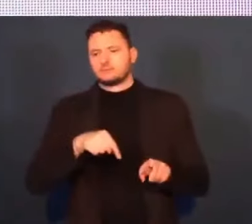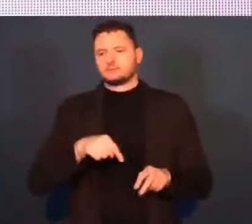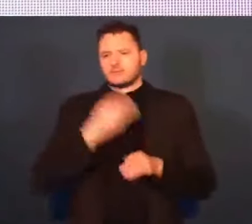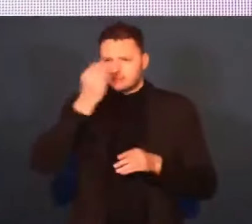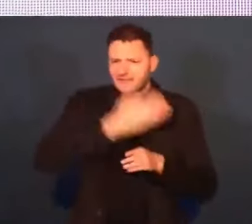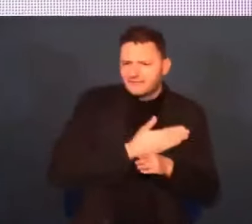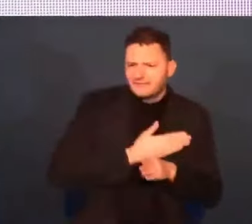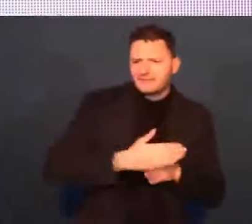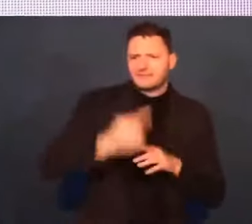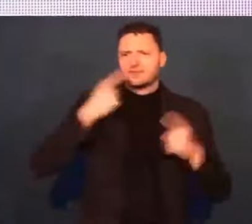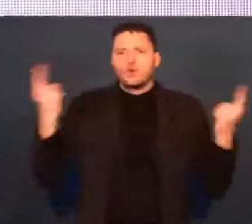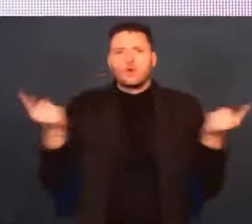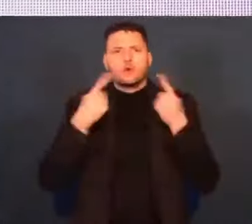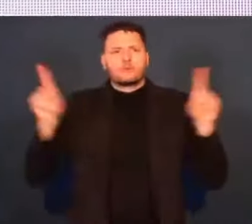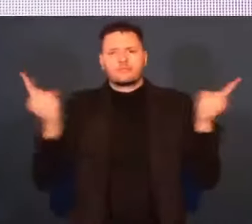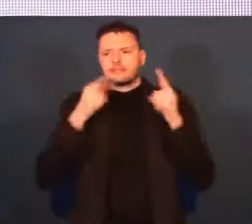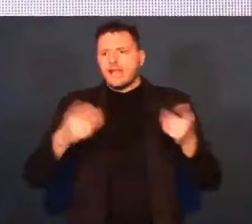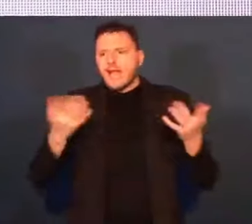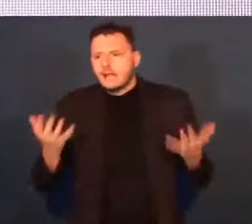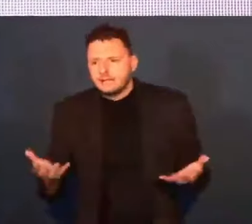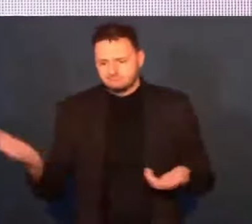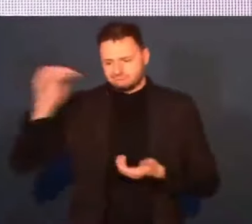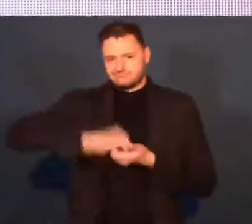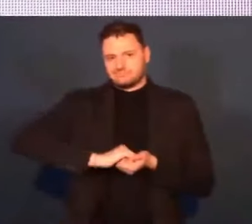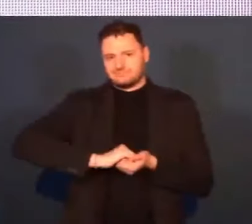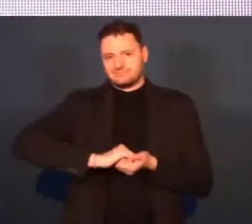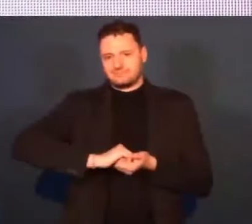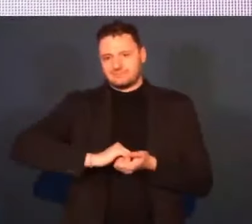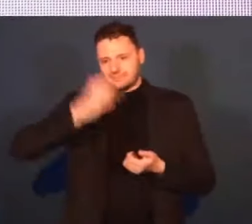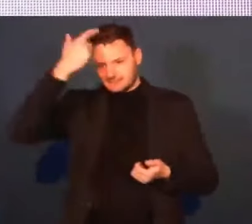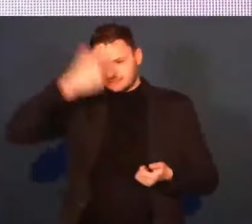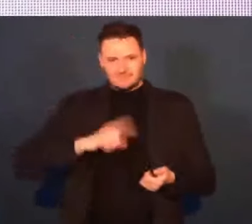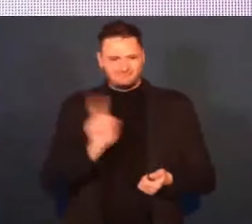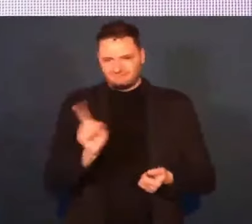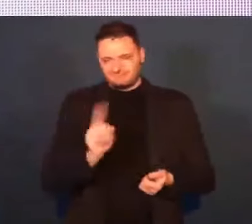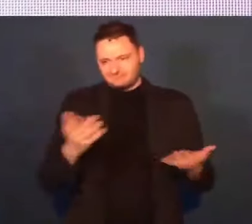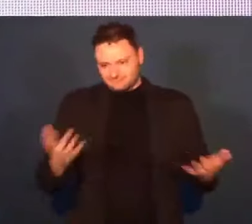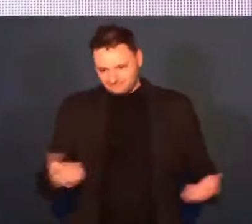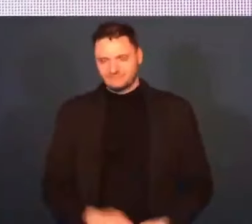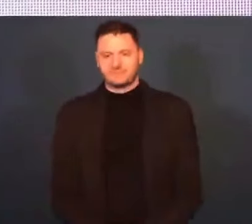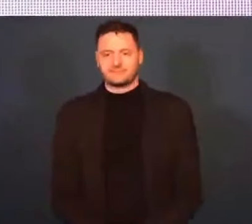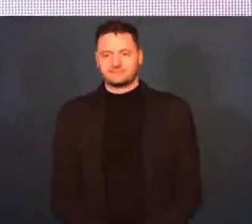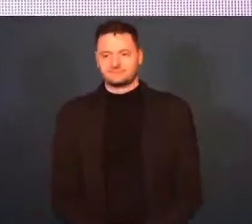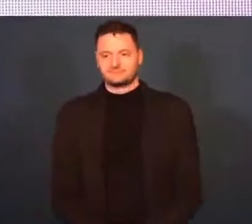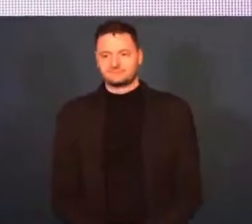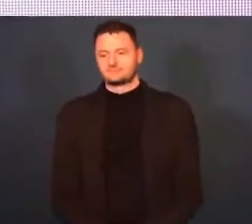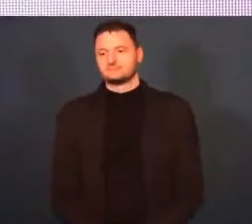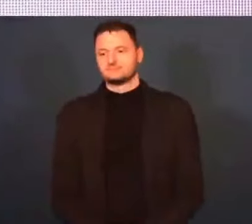някакви коалиционни формули. Във всеки един от моментите, в които влагаме това усилие, което изглежда